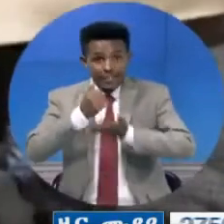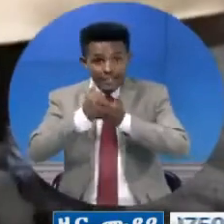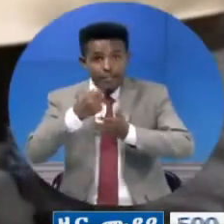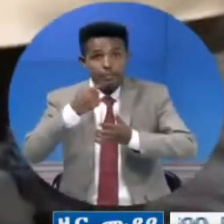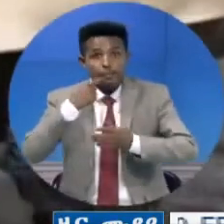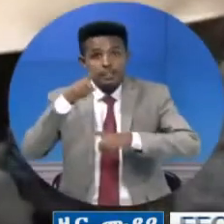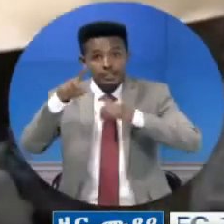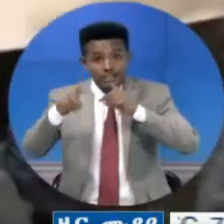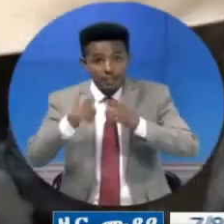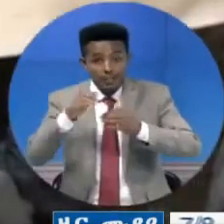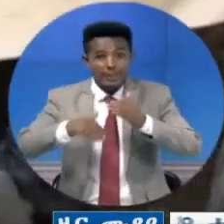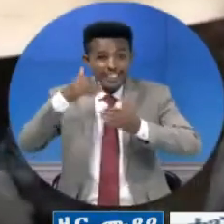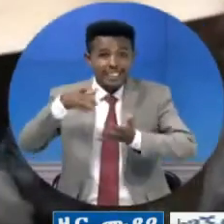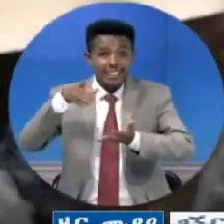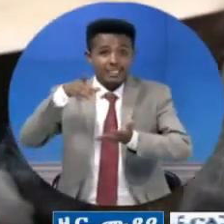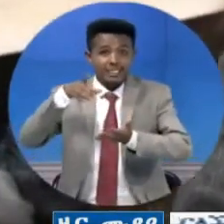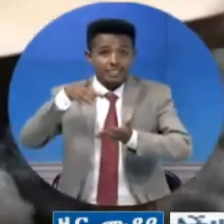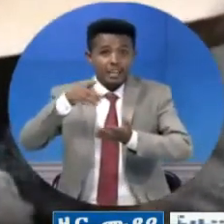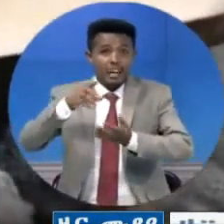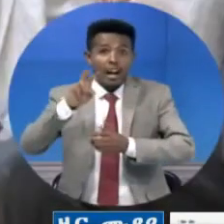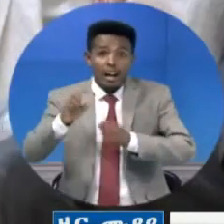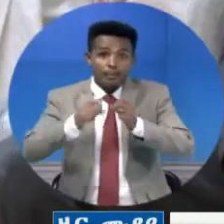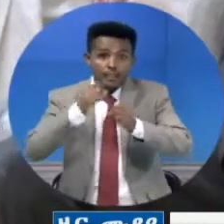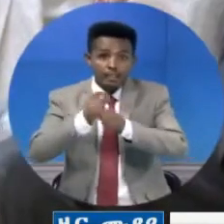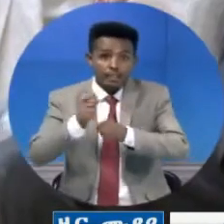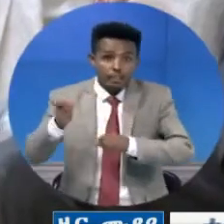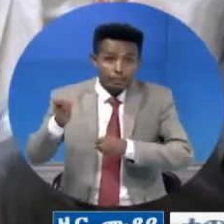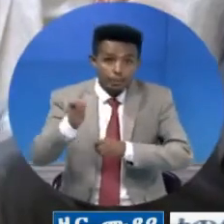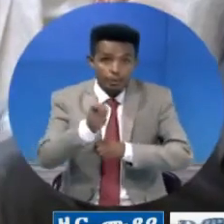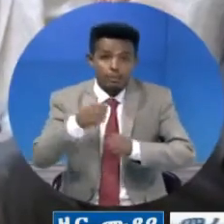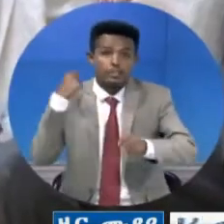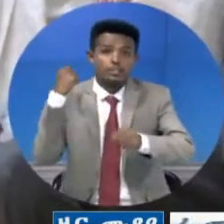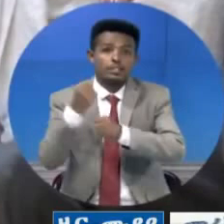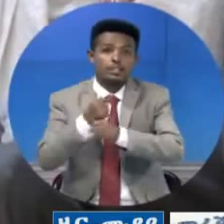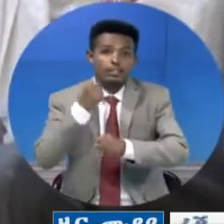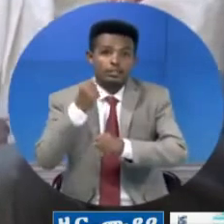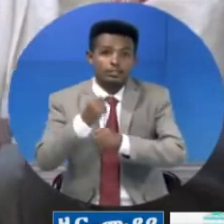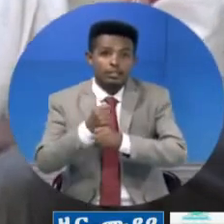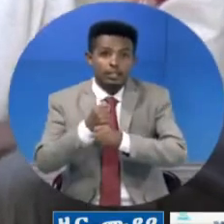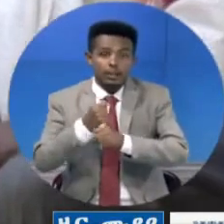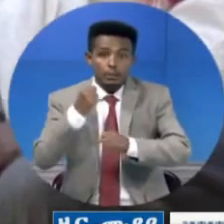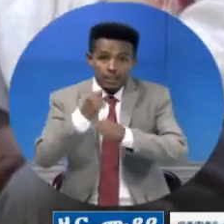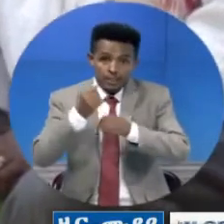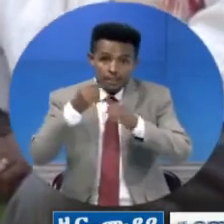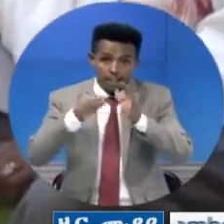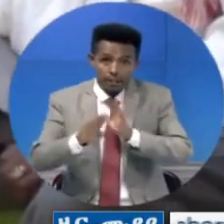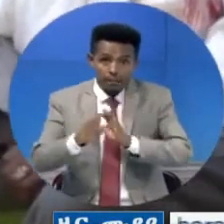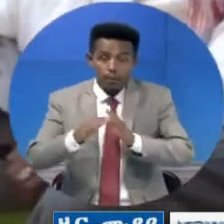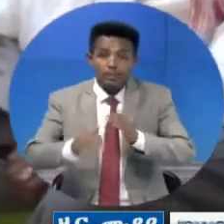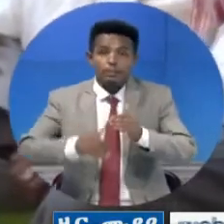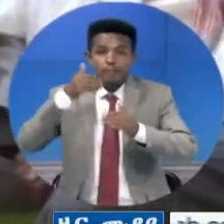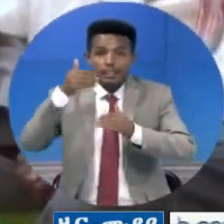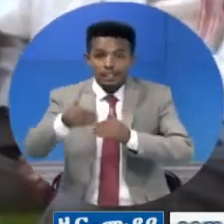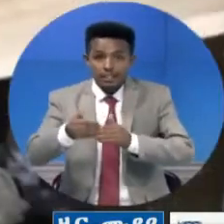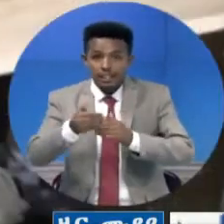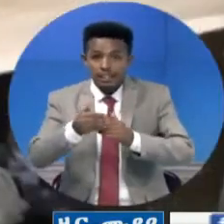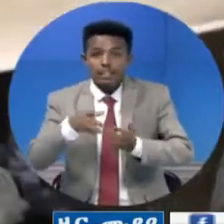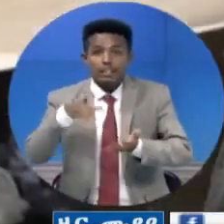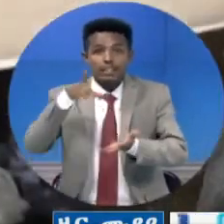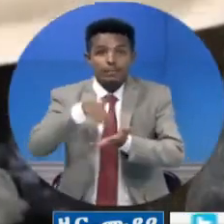ሰርቶ ለቀጣይ 20 ዓመታት የሚሆን የውሃ ስራ እንዲሰራ ወደ ስራ ገብቷል። የከተማችን